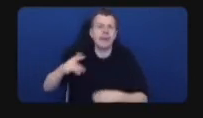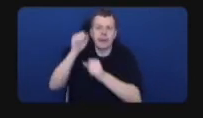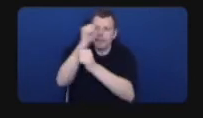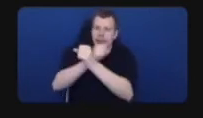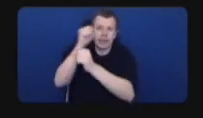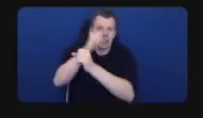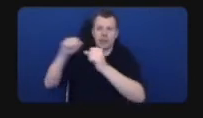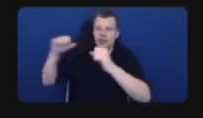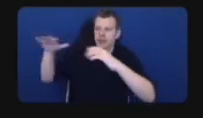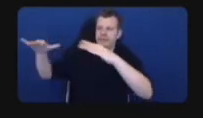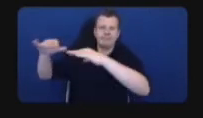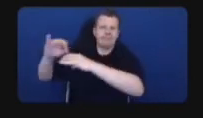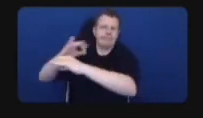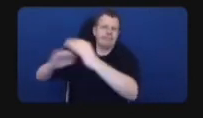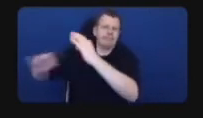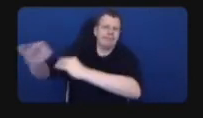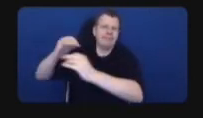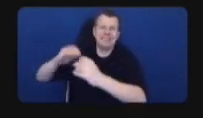进水。